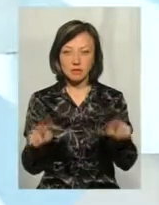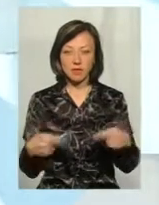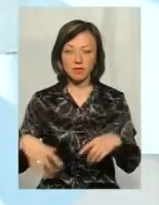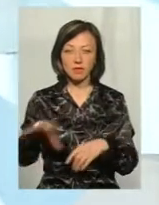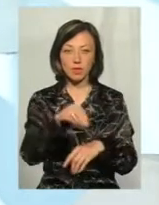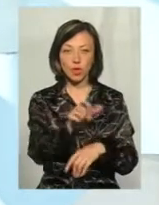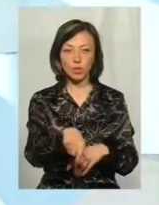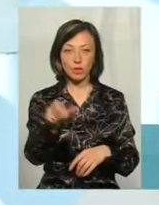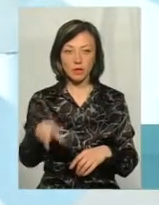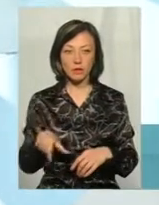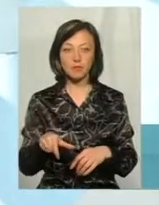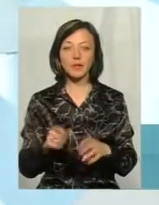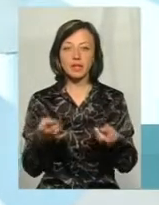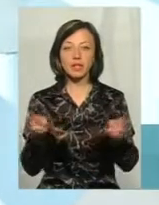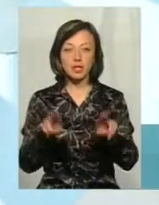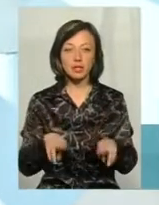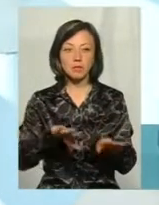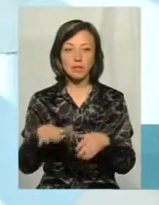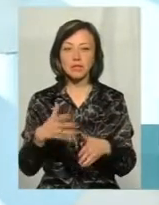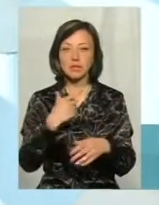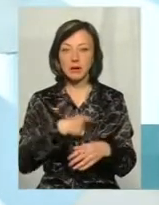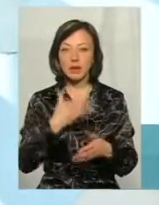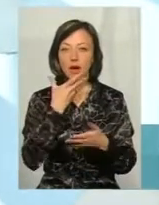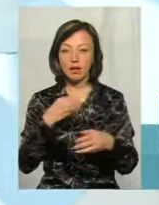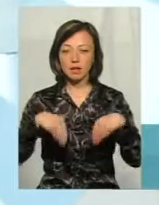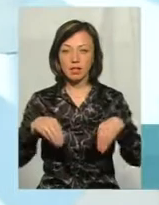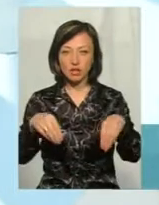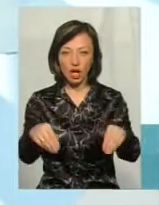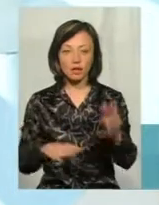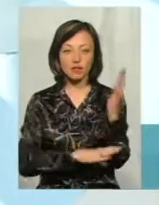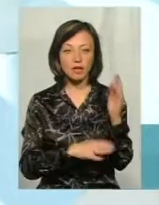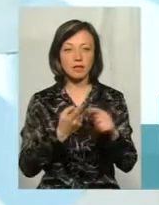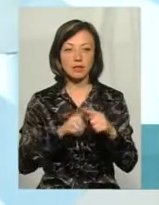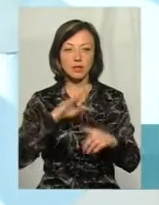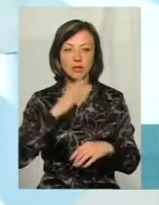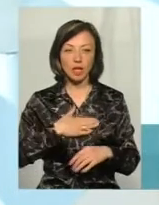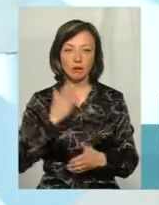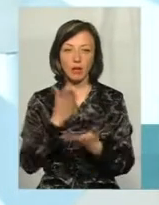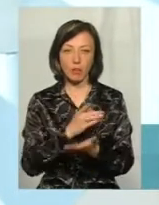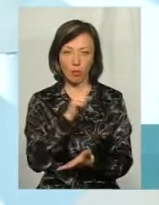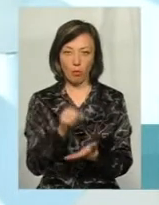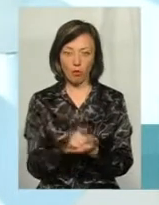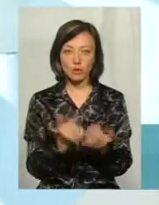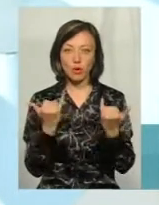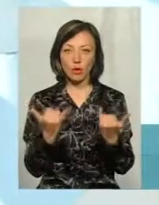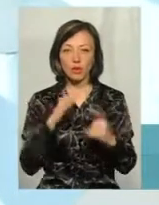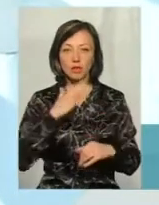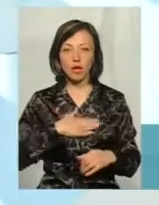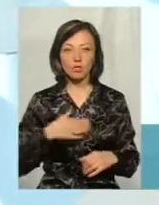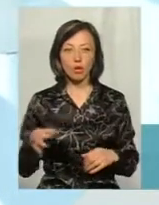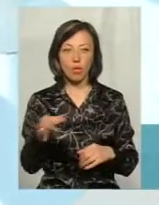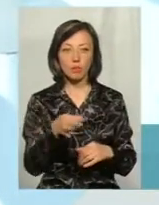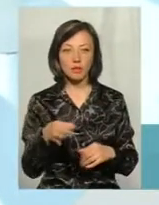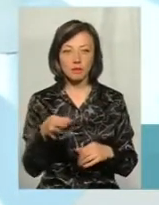всіх людей. От. І залишити після себе гарні насадження – це наш прямий обов'язок. Сьогодні наша область,